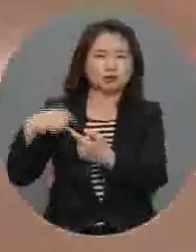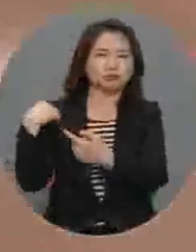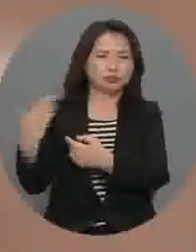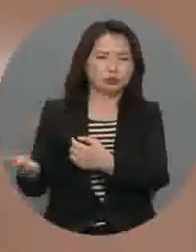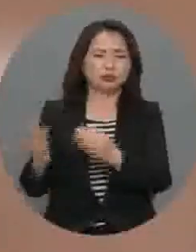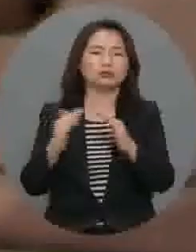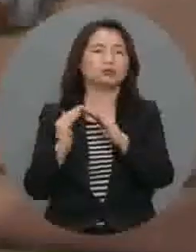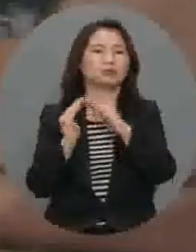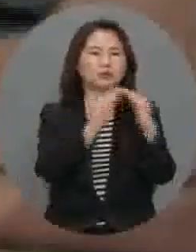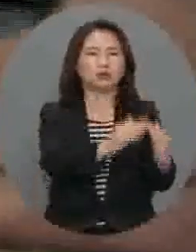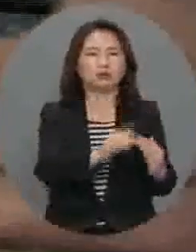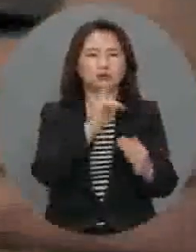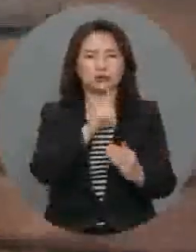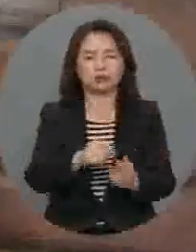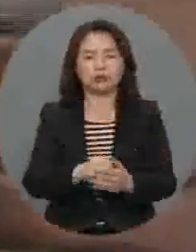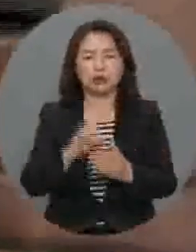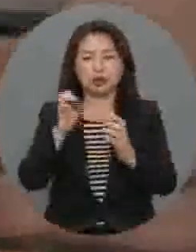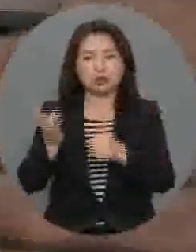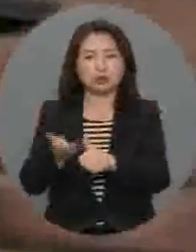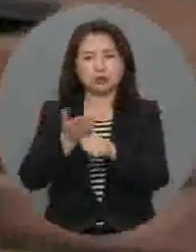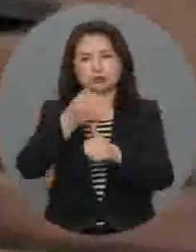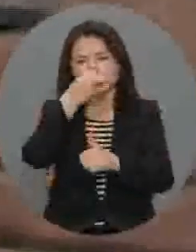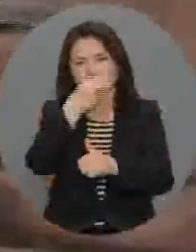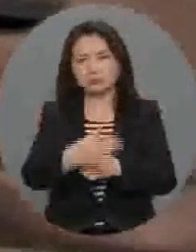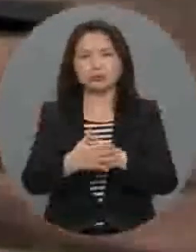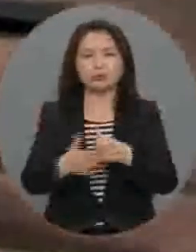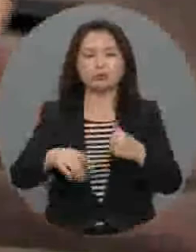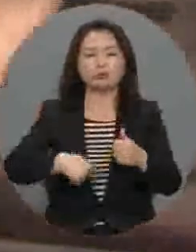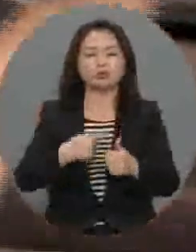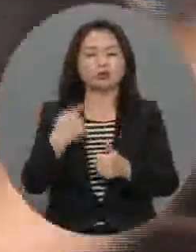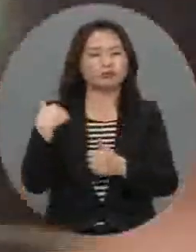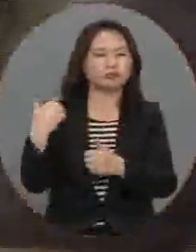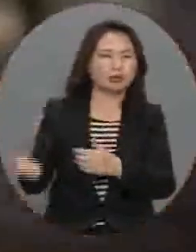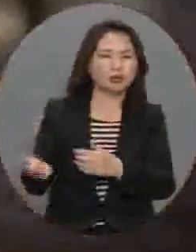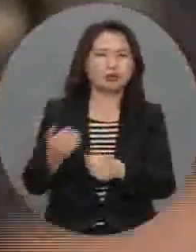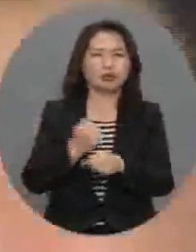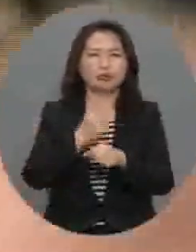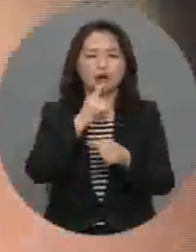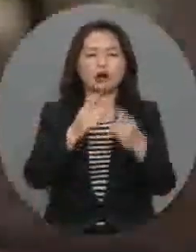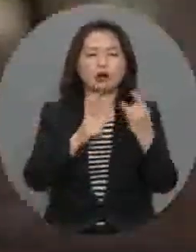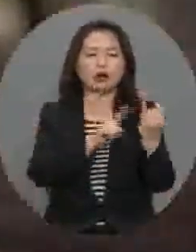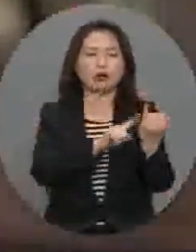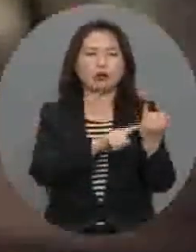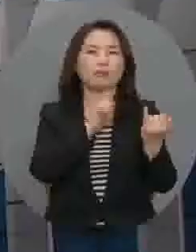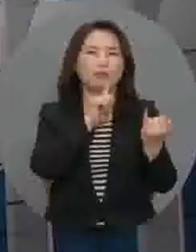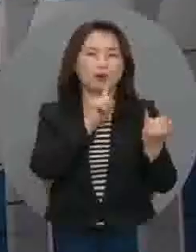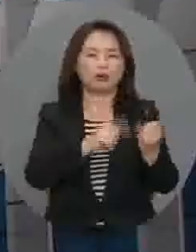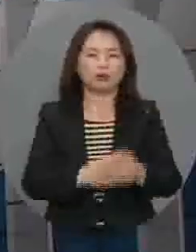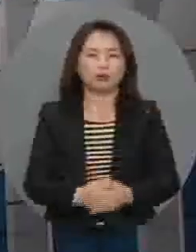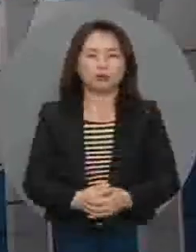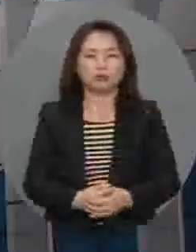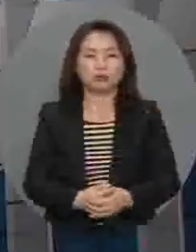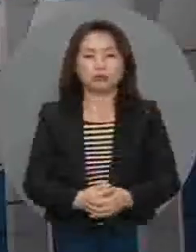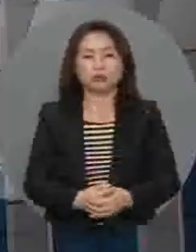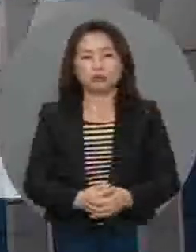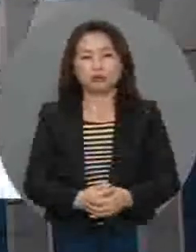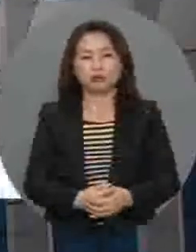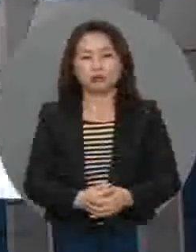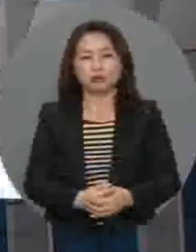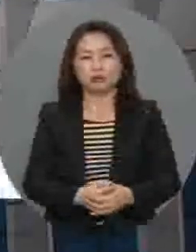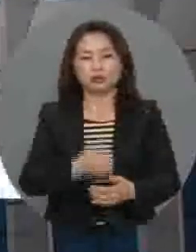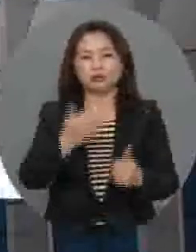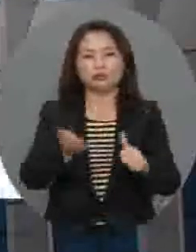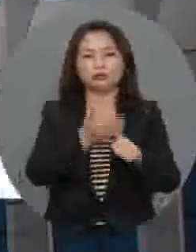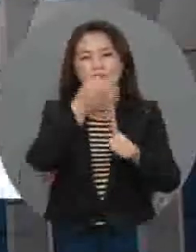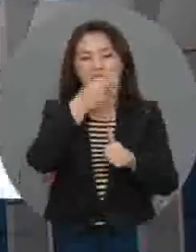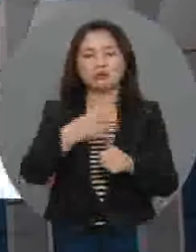채 나왔다는 겁니다. 아이 키우기가 힘들어 홀로 버려뒀다는 게 A씨의 주장입니다. 너무 힘들었어요.